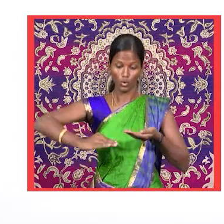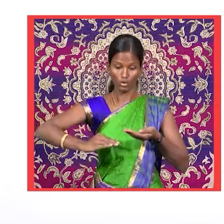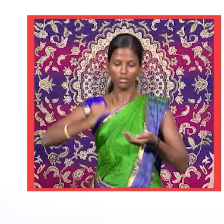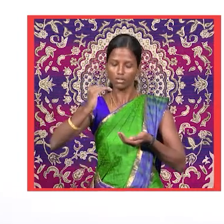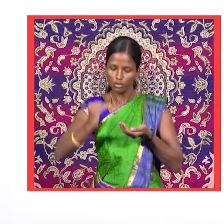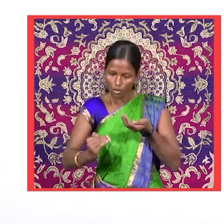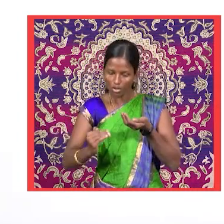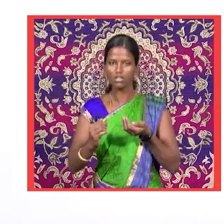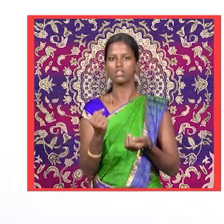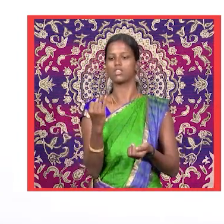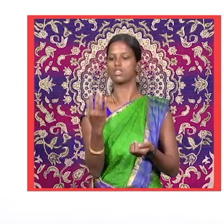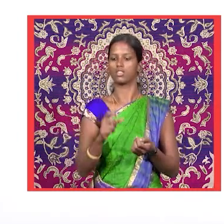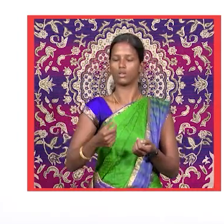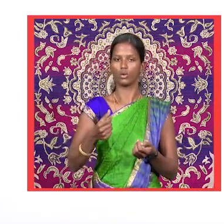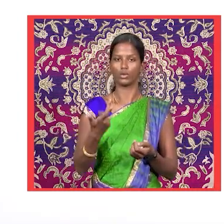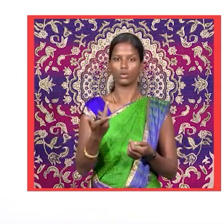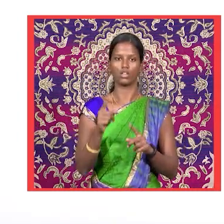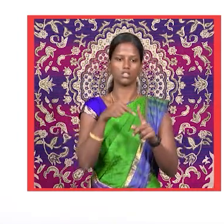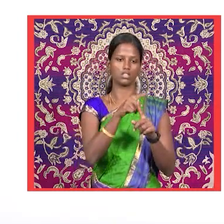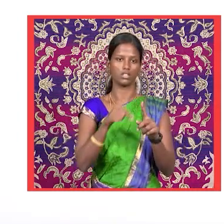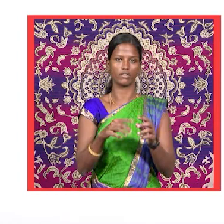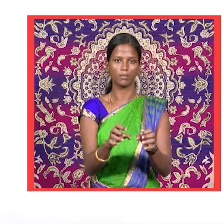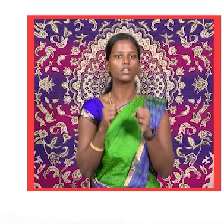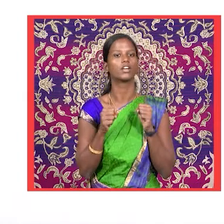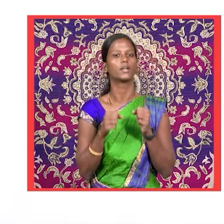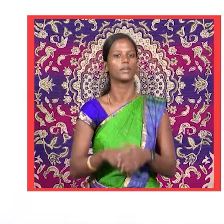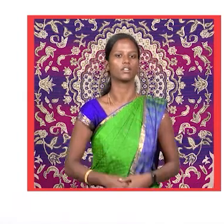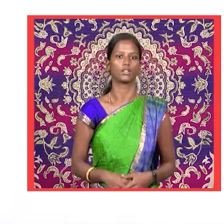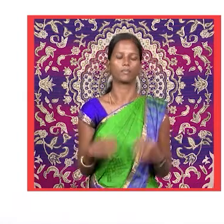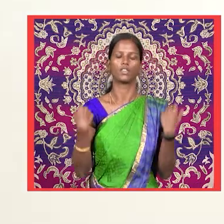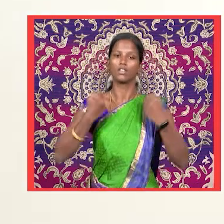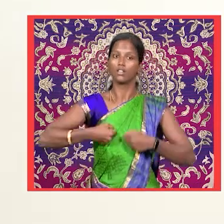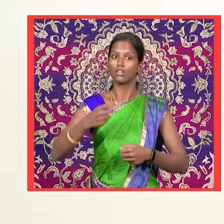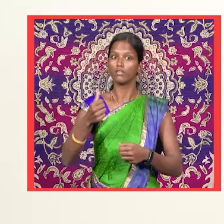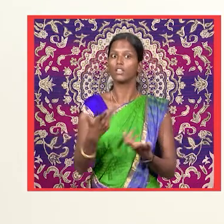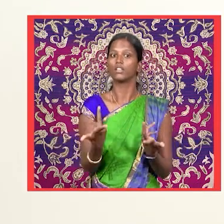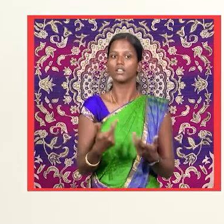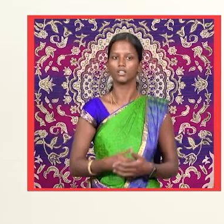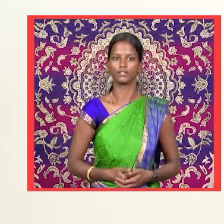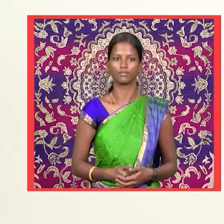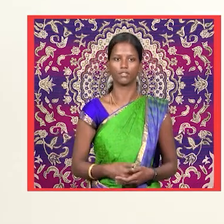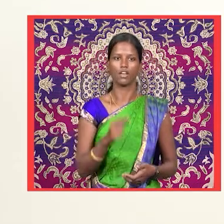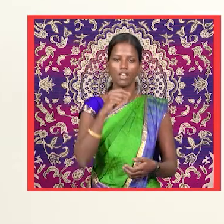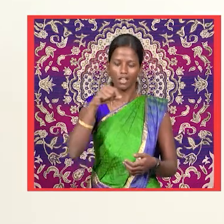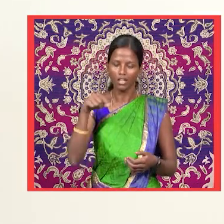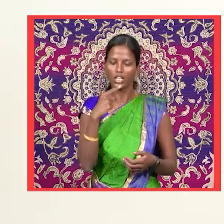தொகையுடைய சதவீதம் தான் கேட்டிருக்காங்க. சட்டையின் விலை எவ்வளோ? ₹90. சட்டையின்